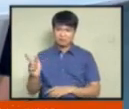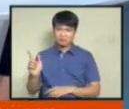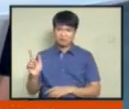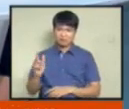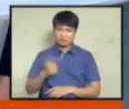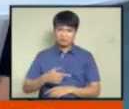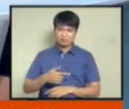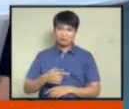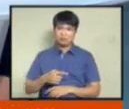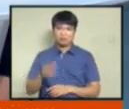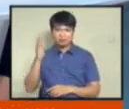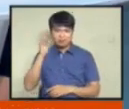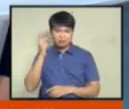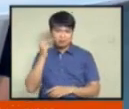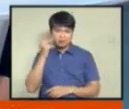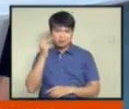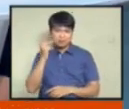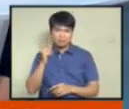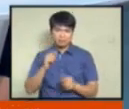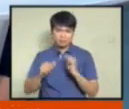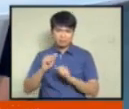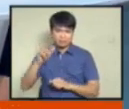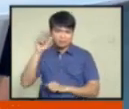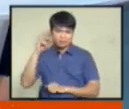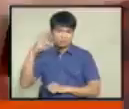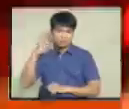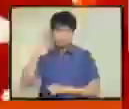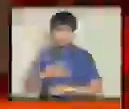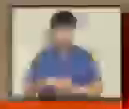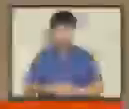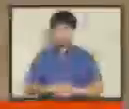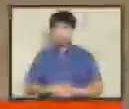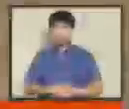Alamin natin yan sa pag-aksyon ni Laila Pangilinan.